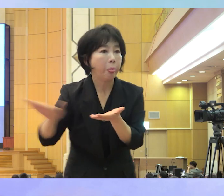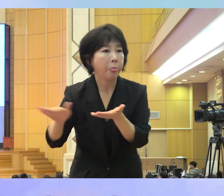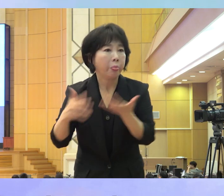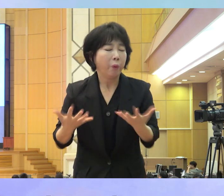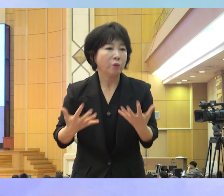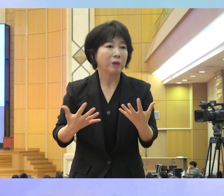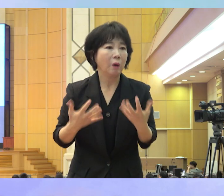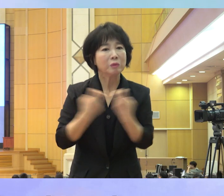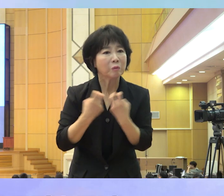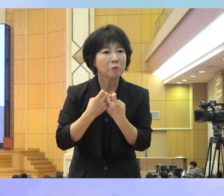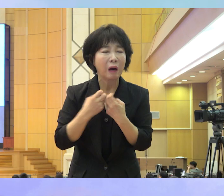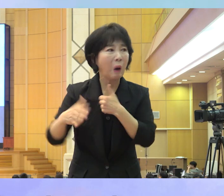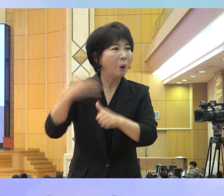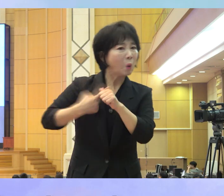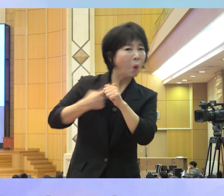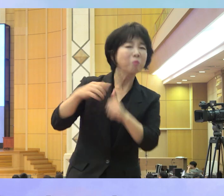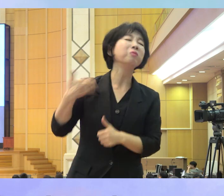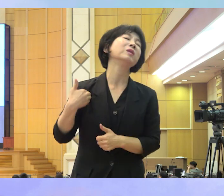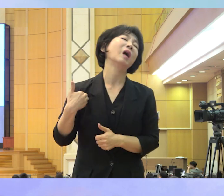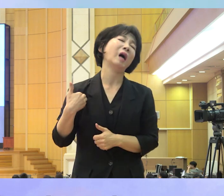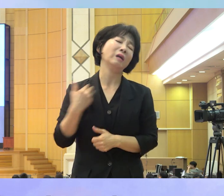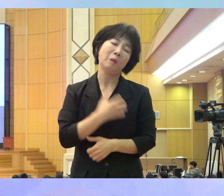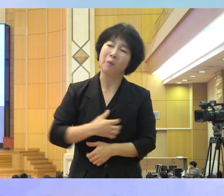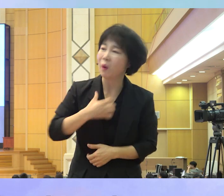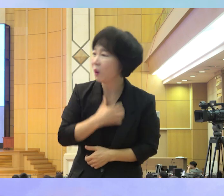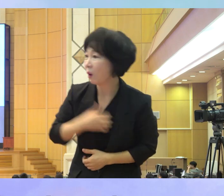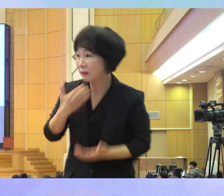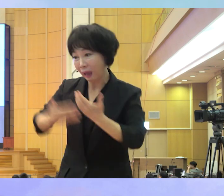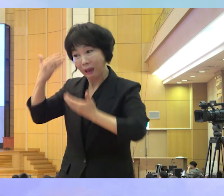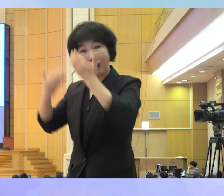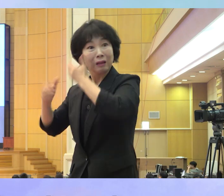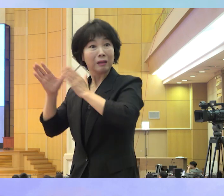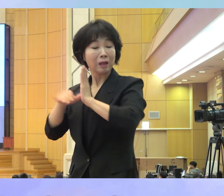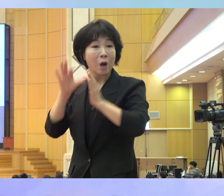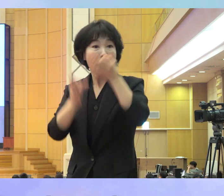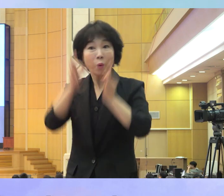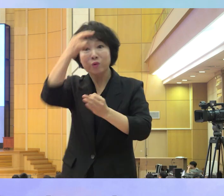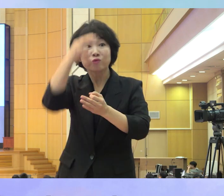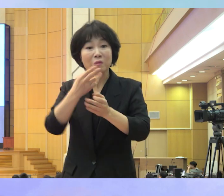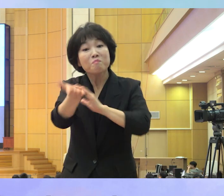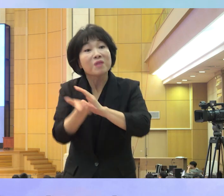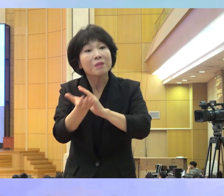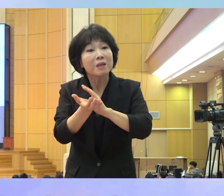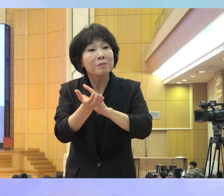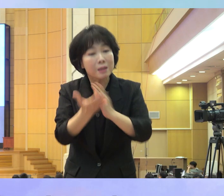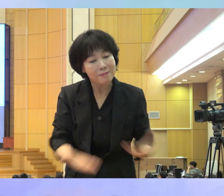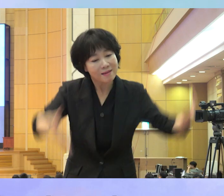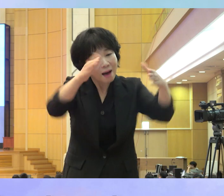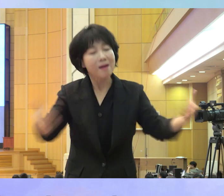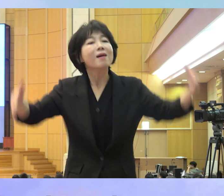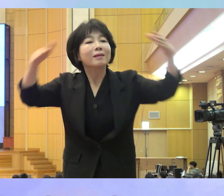포도주 사오면 되지만, 옛날 예수님 당시는 포도를 담궈서